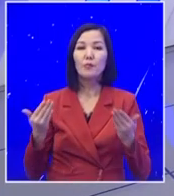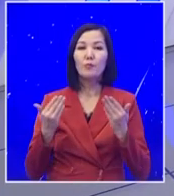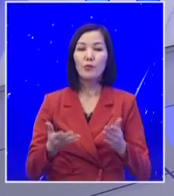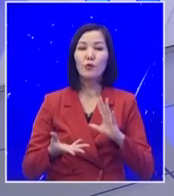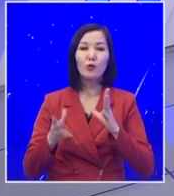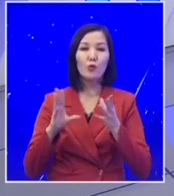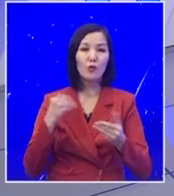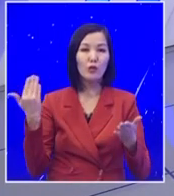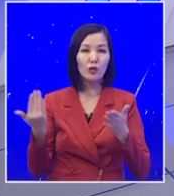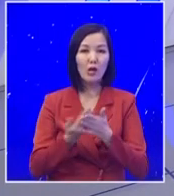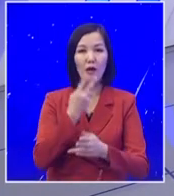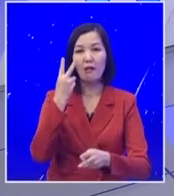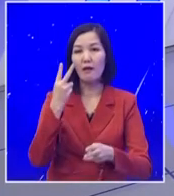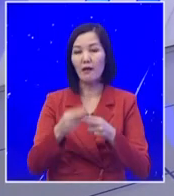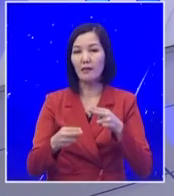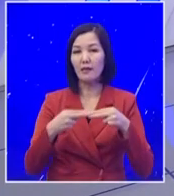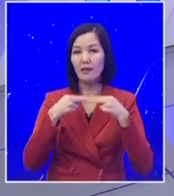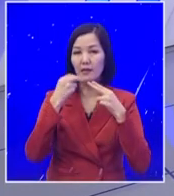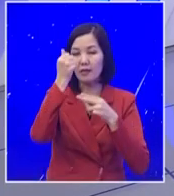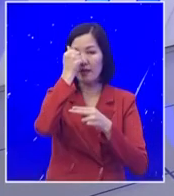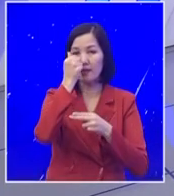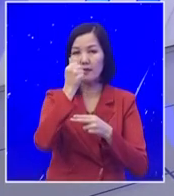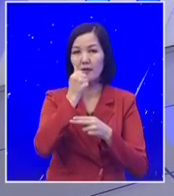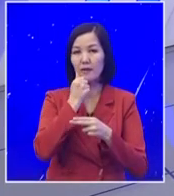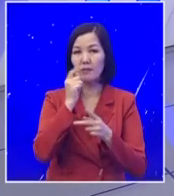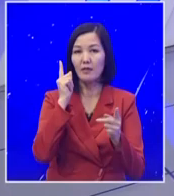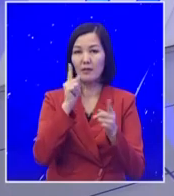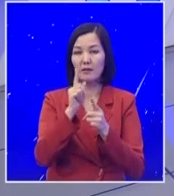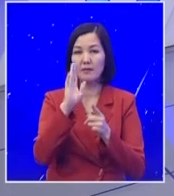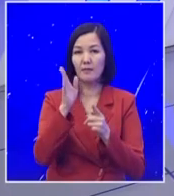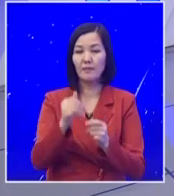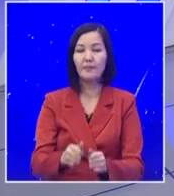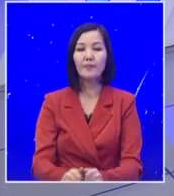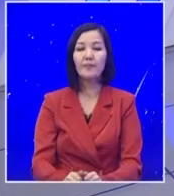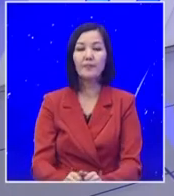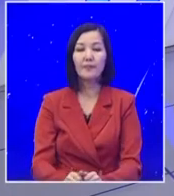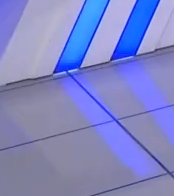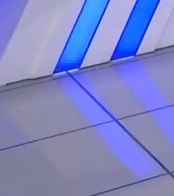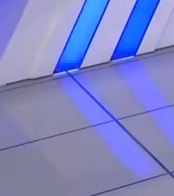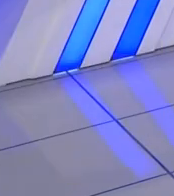Бүгінге келіскен ақпараттар легі осындай. Назарларыңызға рахмет. Келесі эфирде жүздескенше аман сау болыңыздар.